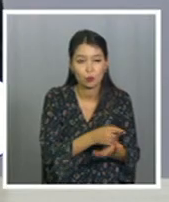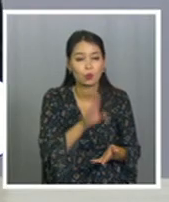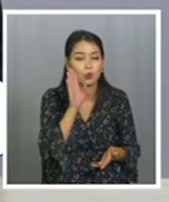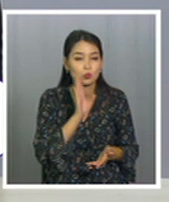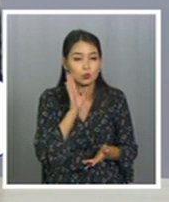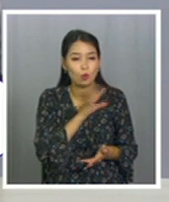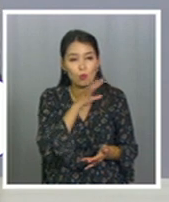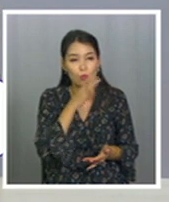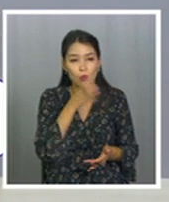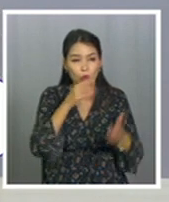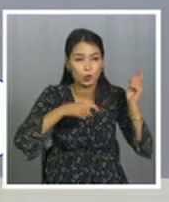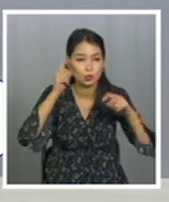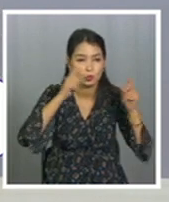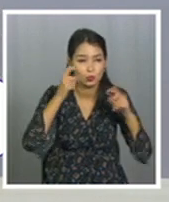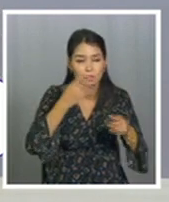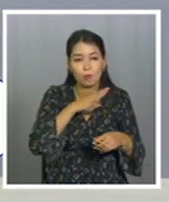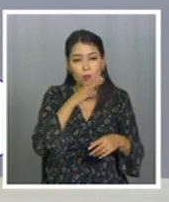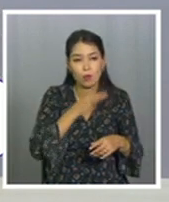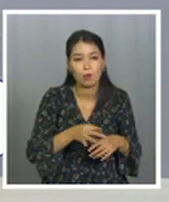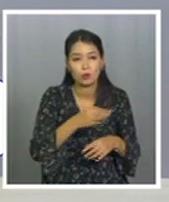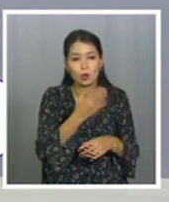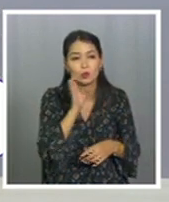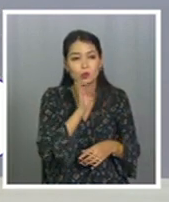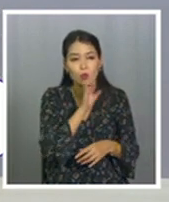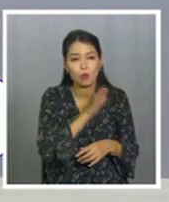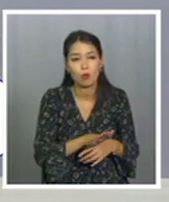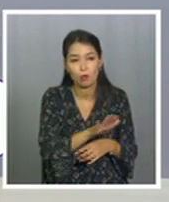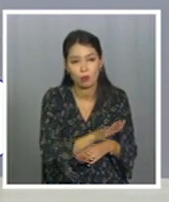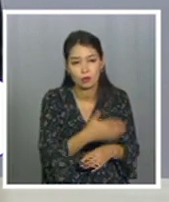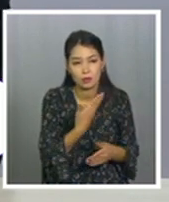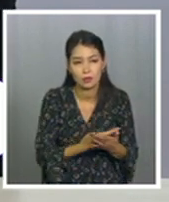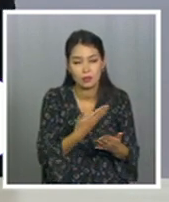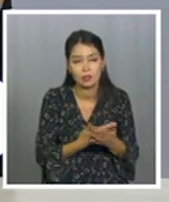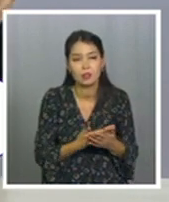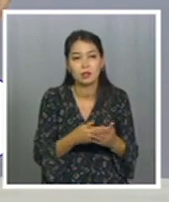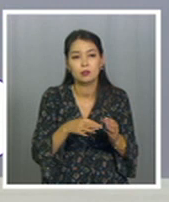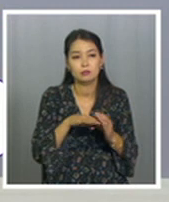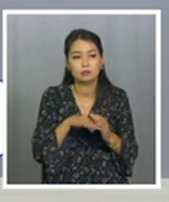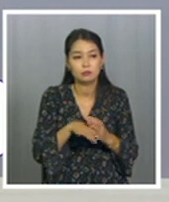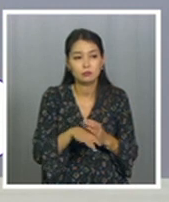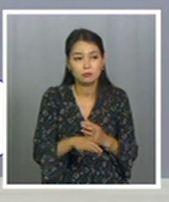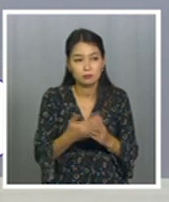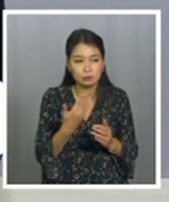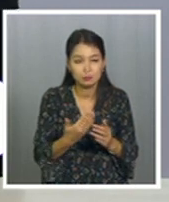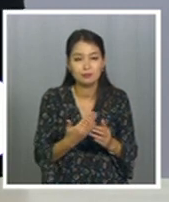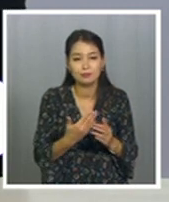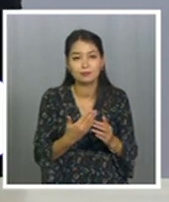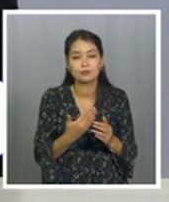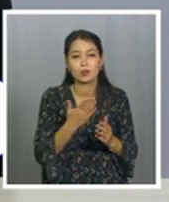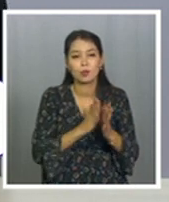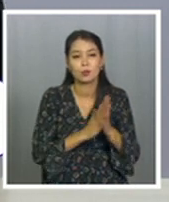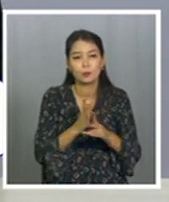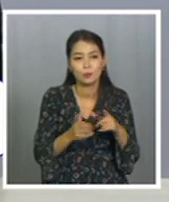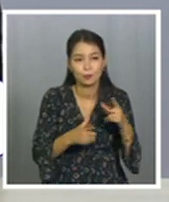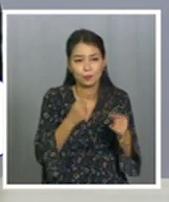жауын шашынның көп болатын аймақ, мысалы, солтүстік өңірлерде тамырдан келетін судың салдарынан өсімдіктің